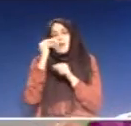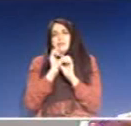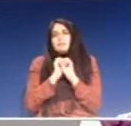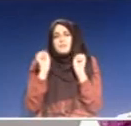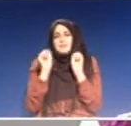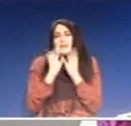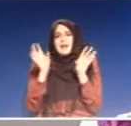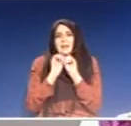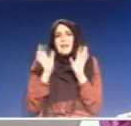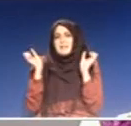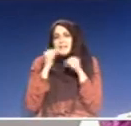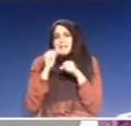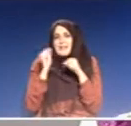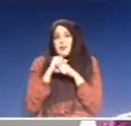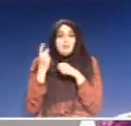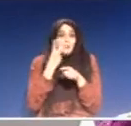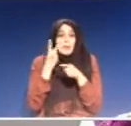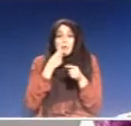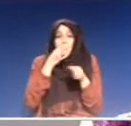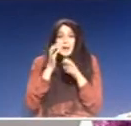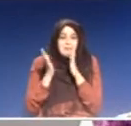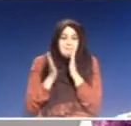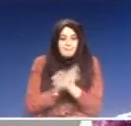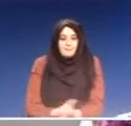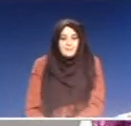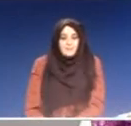سيكون ذلك جيجيكا